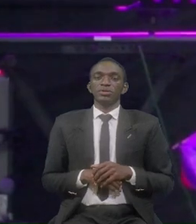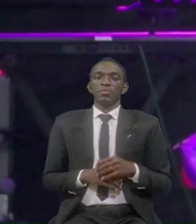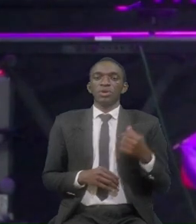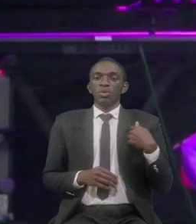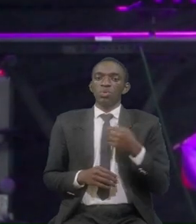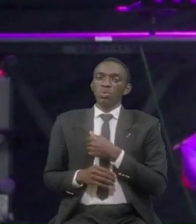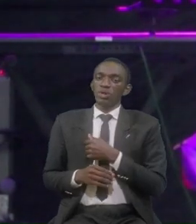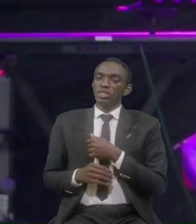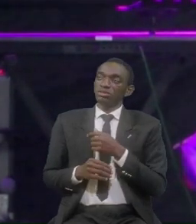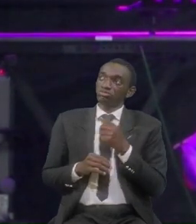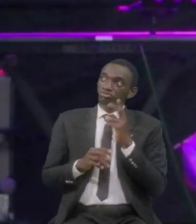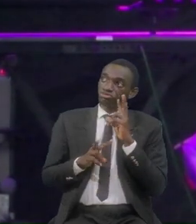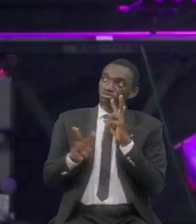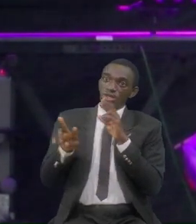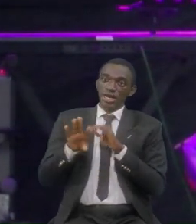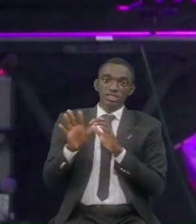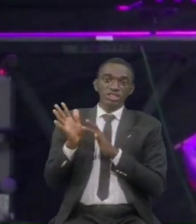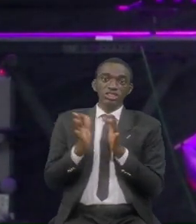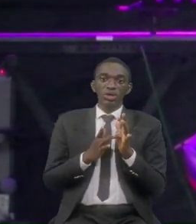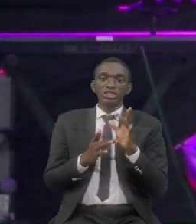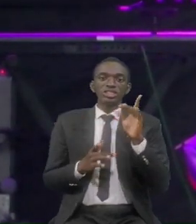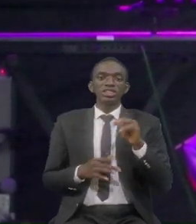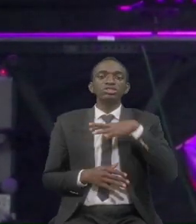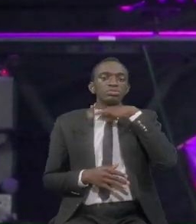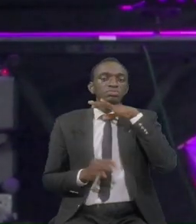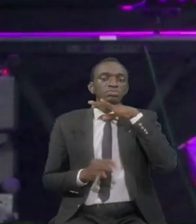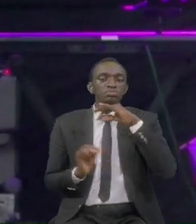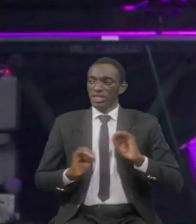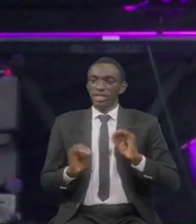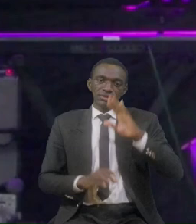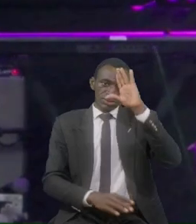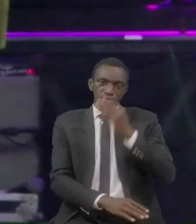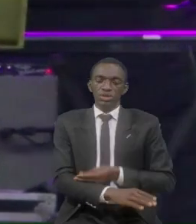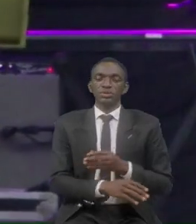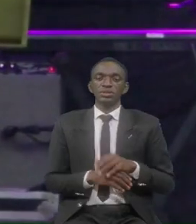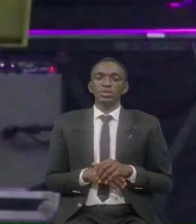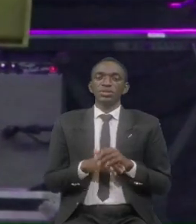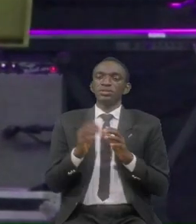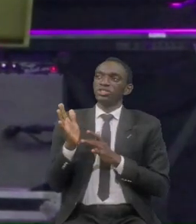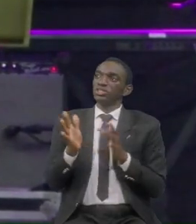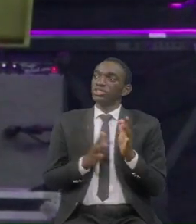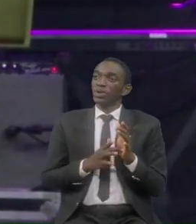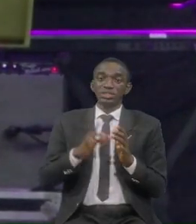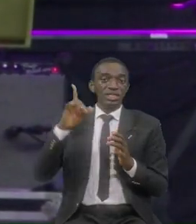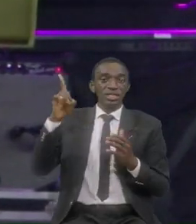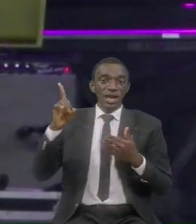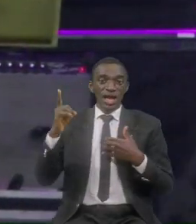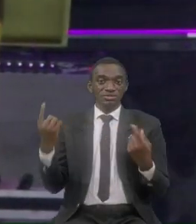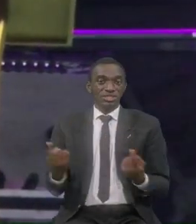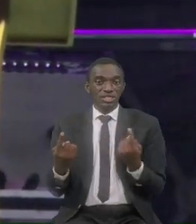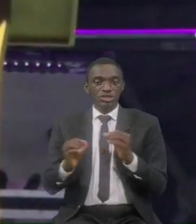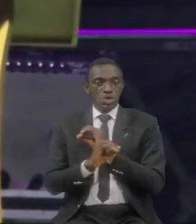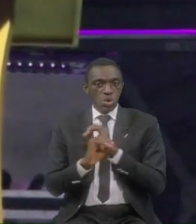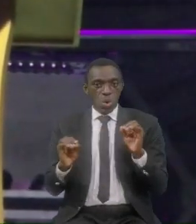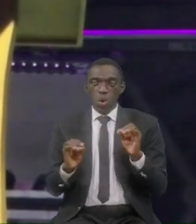spotless Son. Siya ang anak nga walay sala, walay lama. Jesus, the sinless Son. Siya ang walay sala nga anak. To